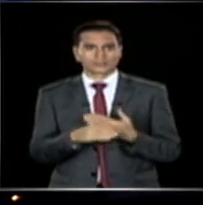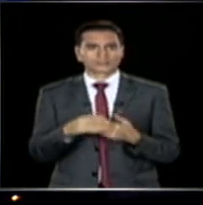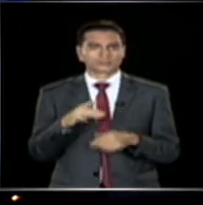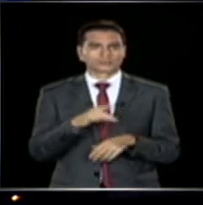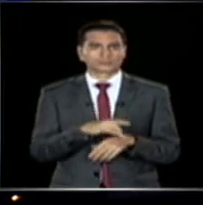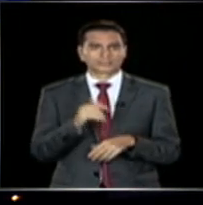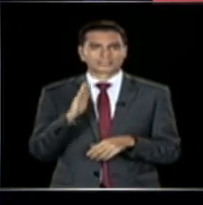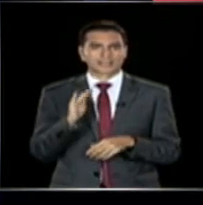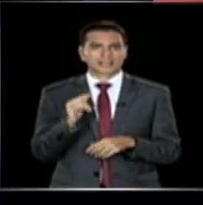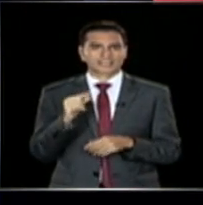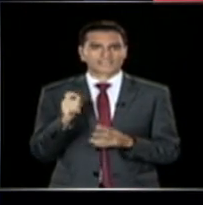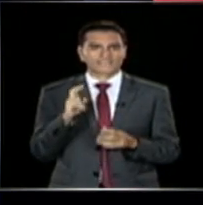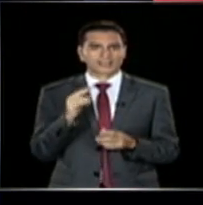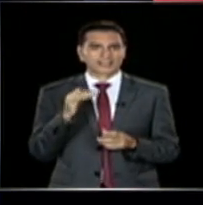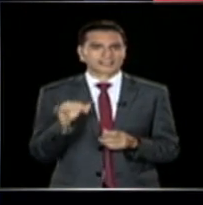سيد فتحي.